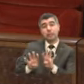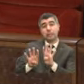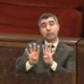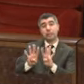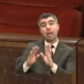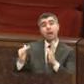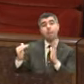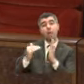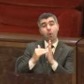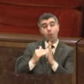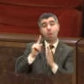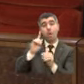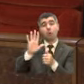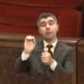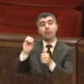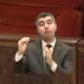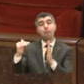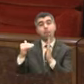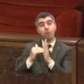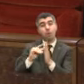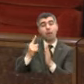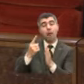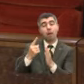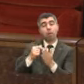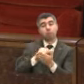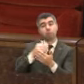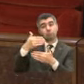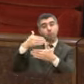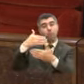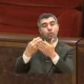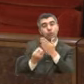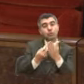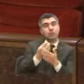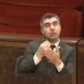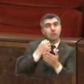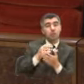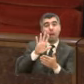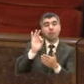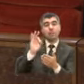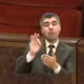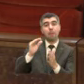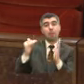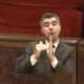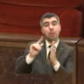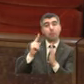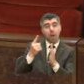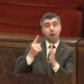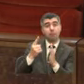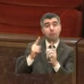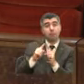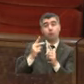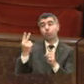اللي كنرصدوا كميزانيه سنويه بالنسبه لانشاء الاحداث، و50 مليون درهم بالنسبه لجوج ديال الاحياء، ميزانيه